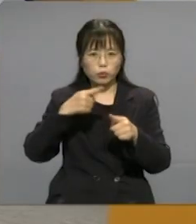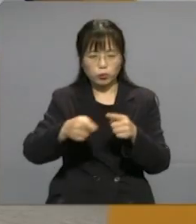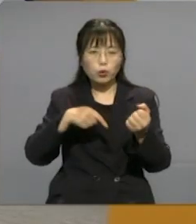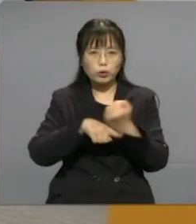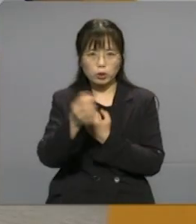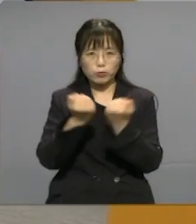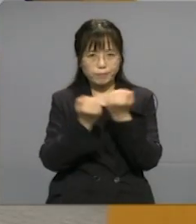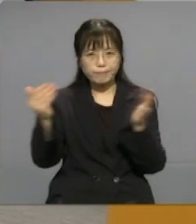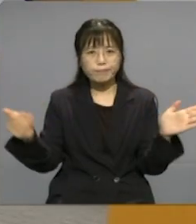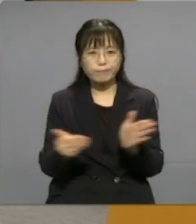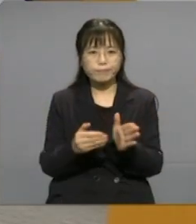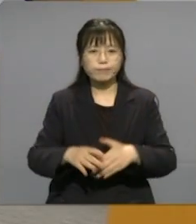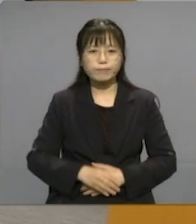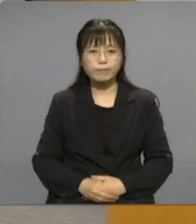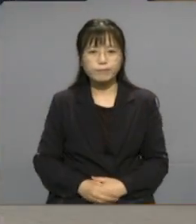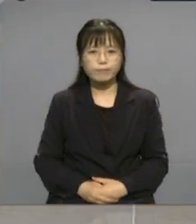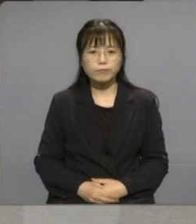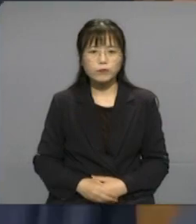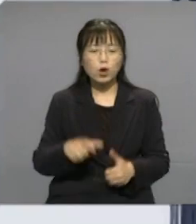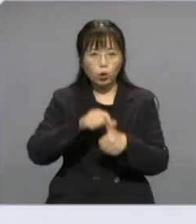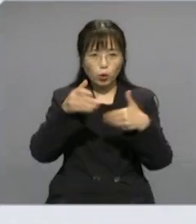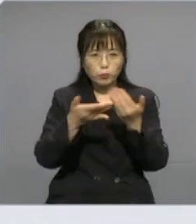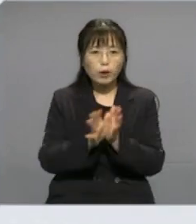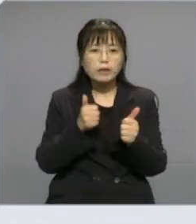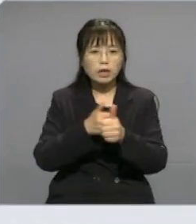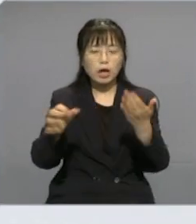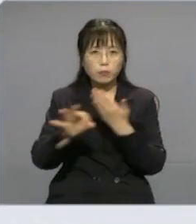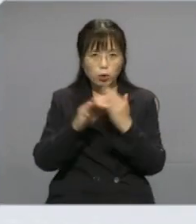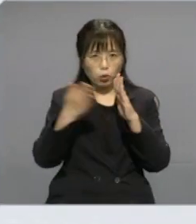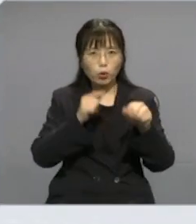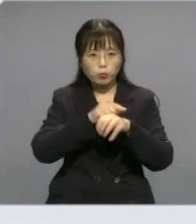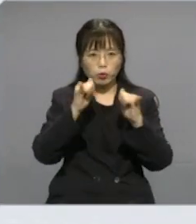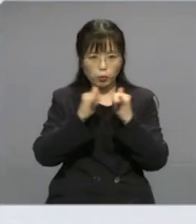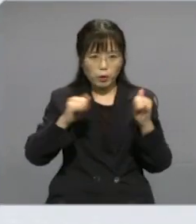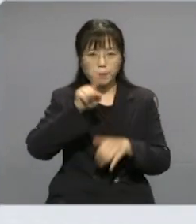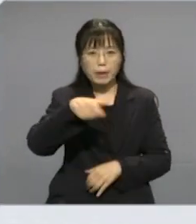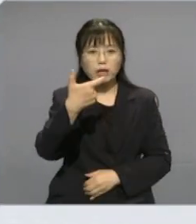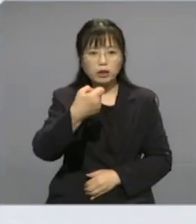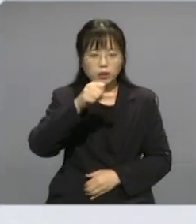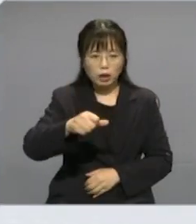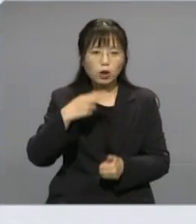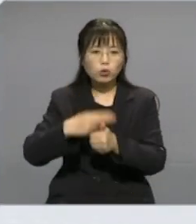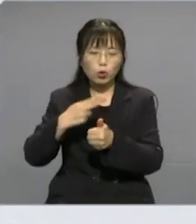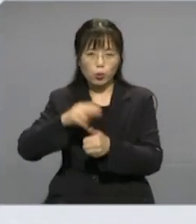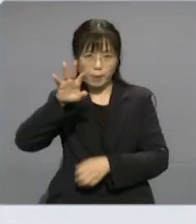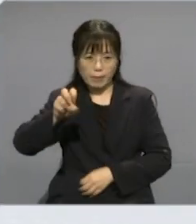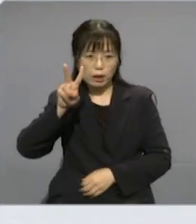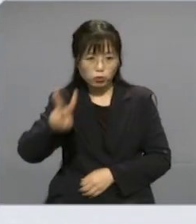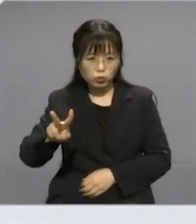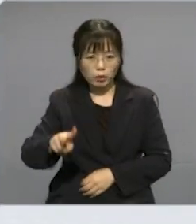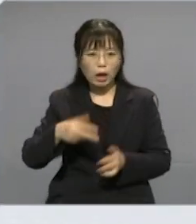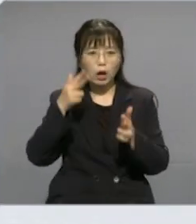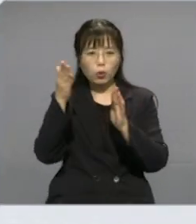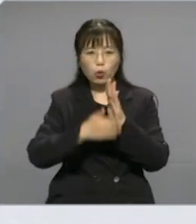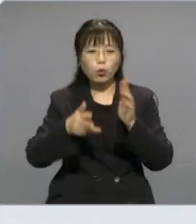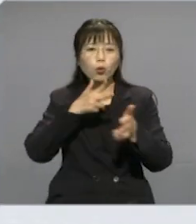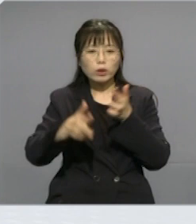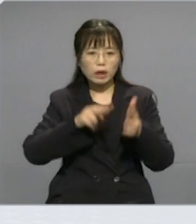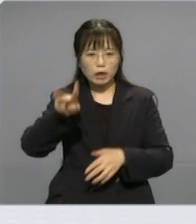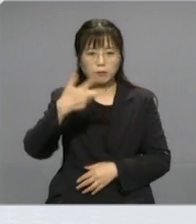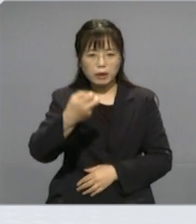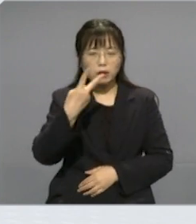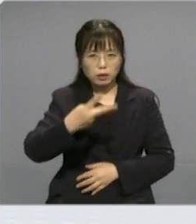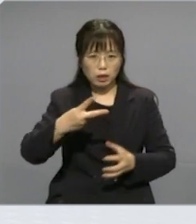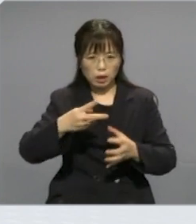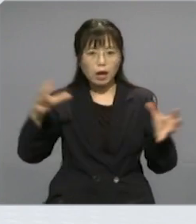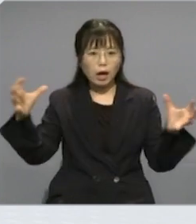배경을 설명했습니다. 고용부에 따르면 공무원 165개와 교원 42개, 공공기관